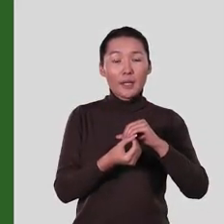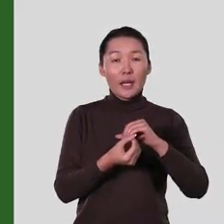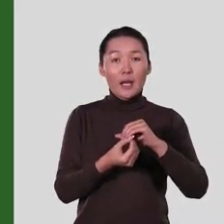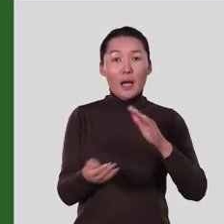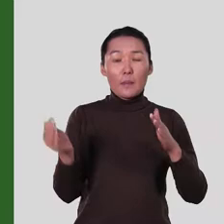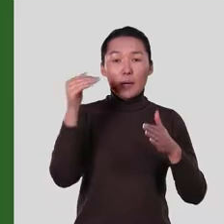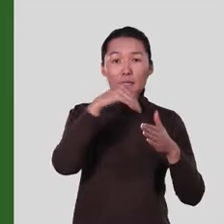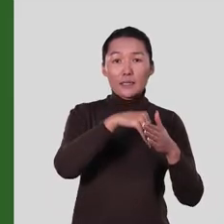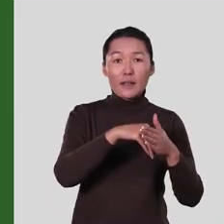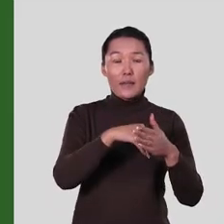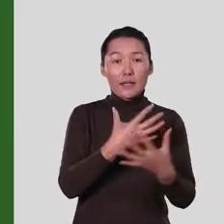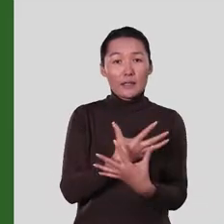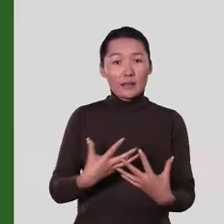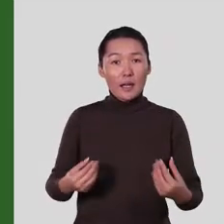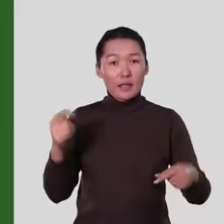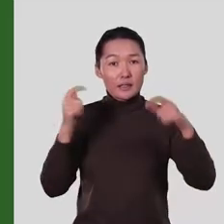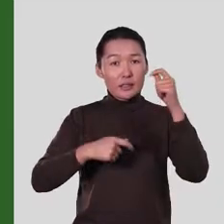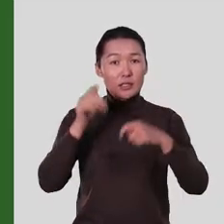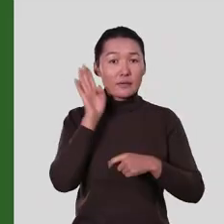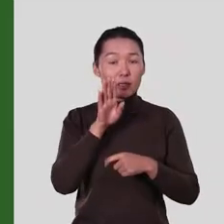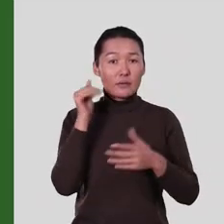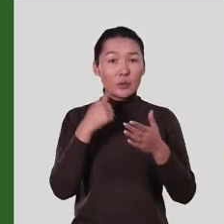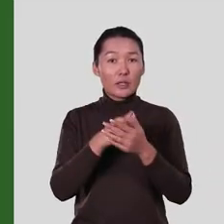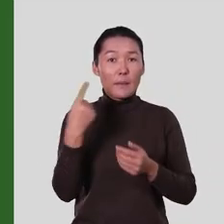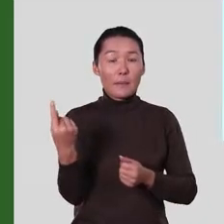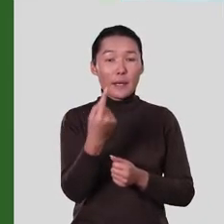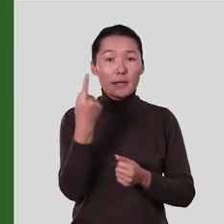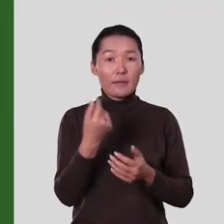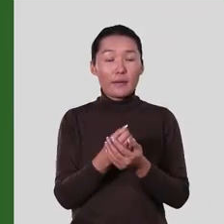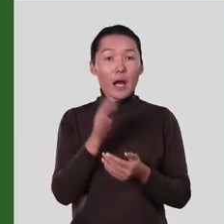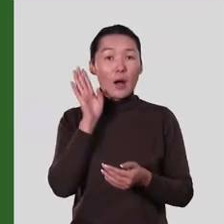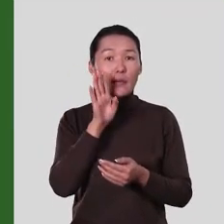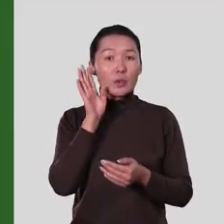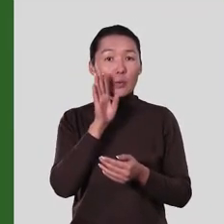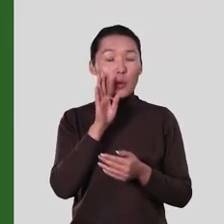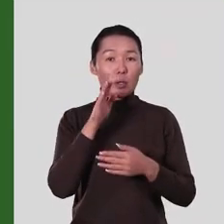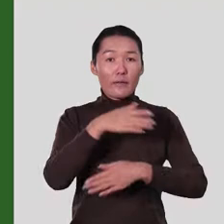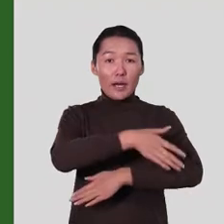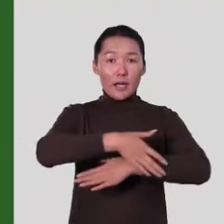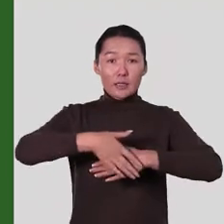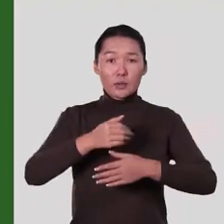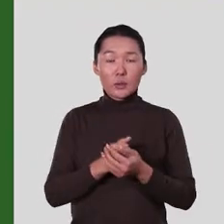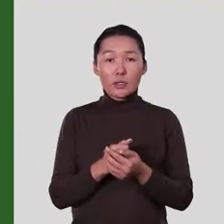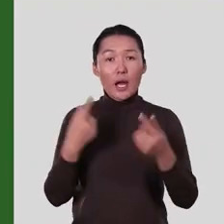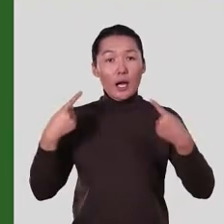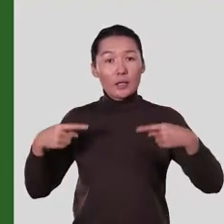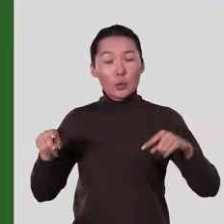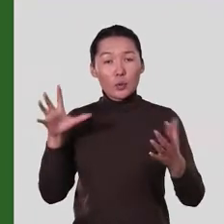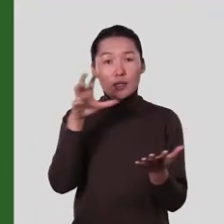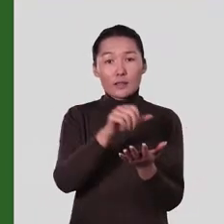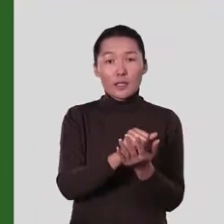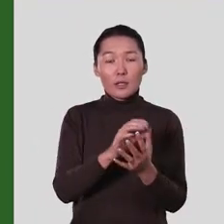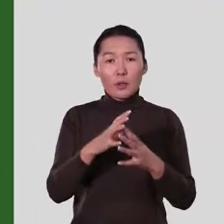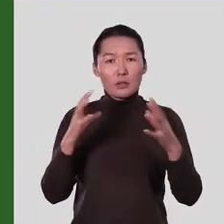и дождевых вод до первого водоупорного горизонта. Другие занимают